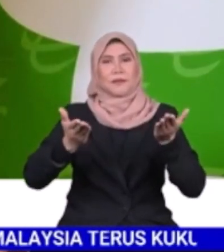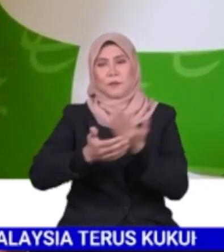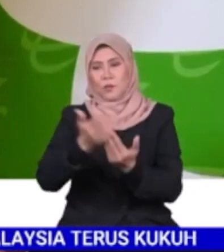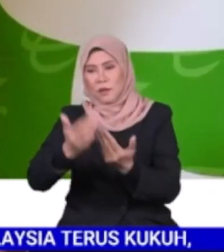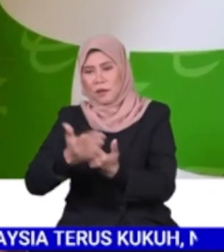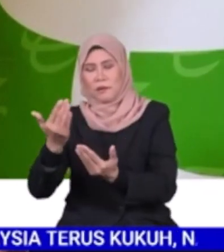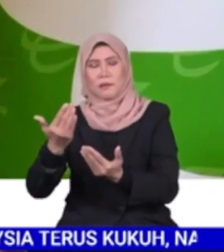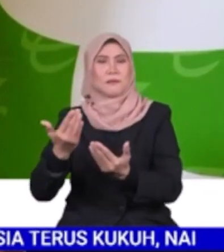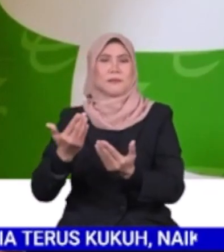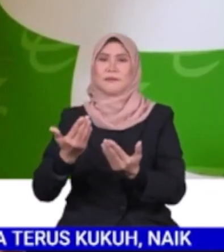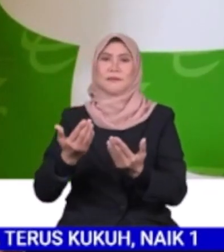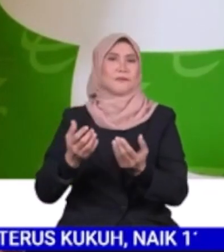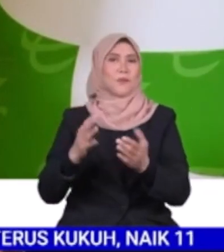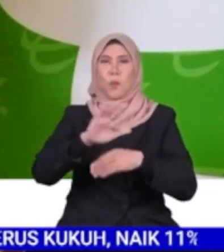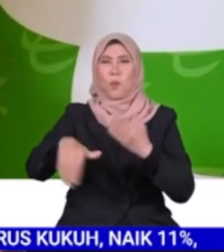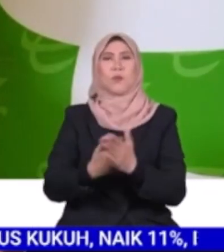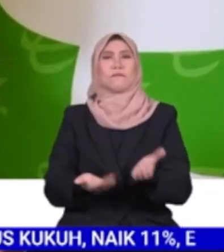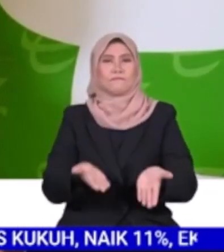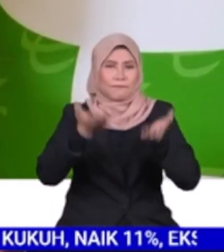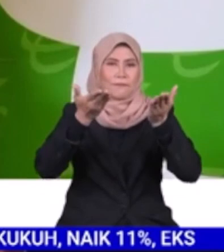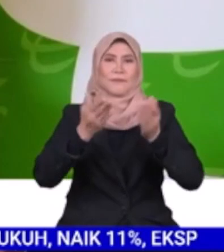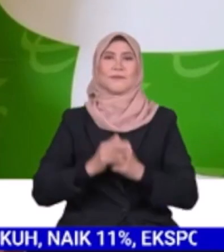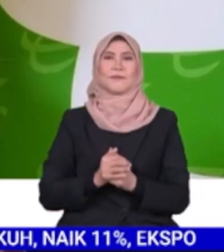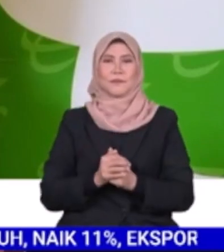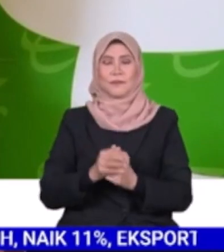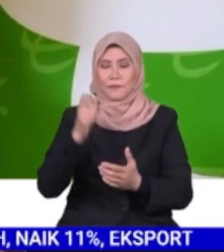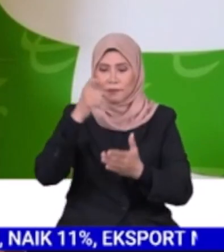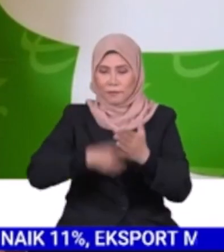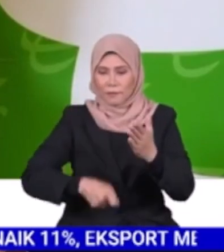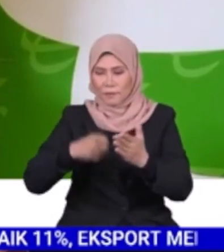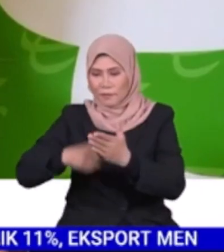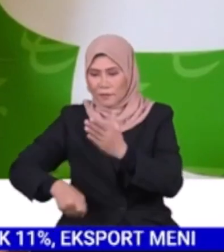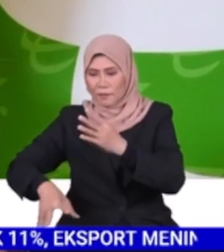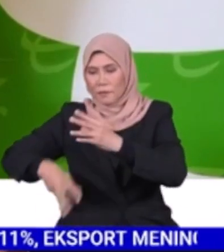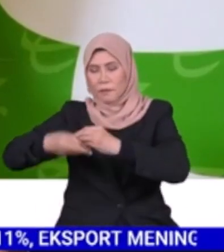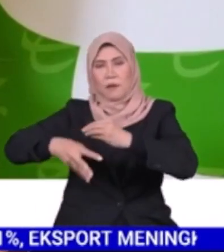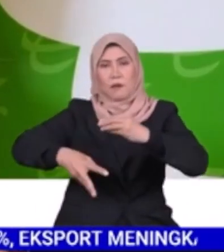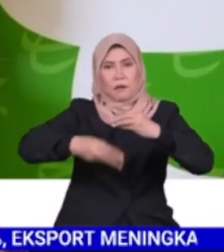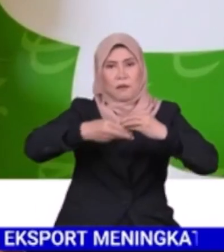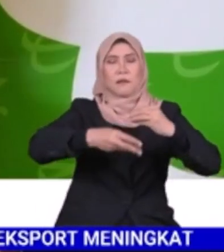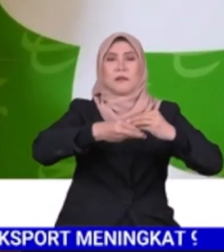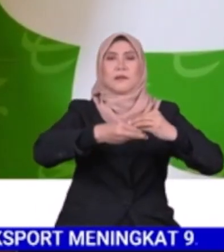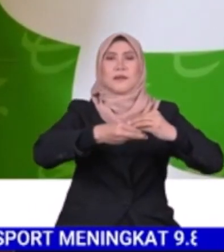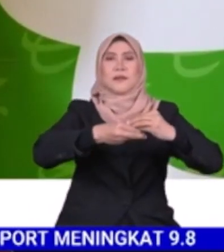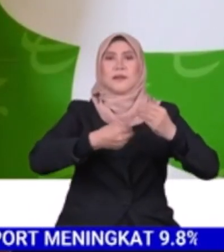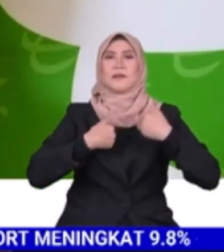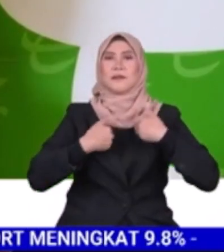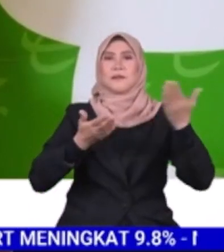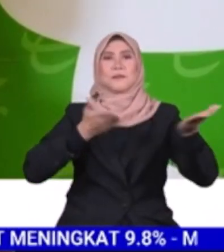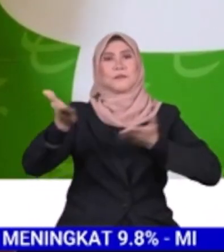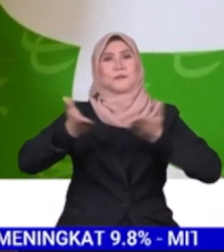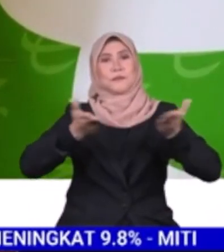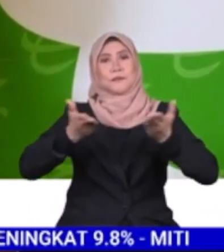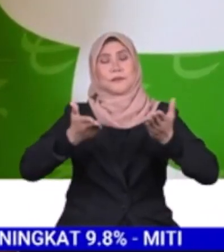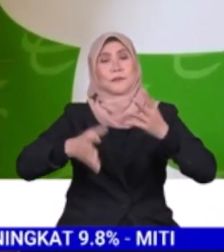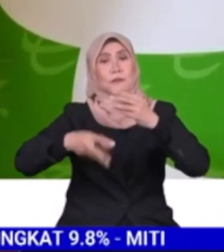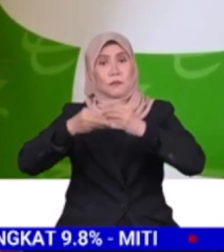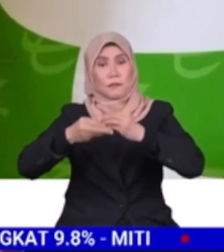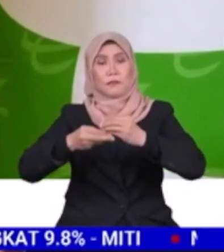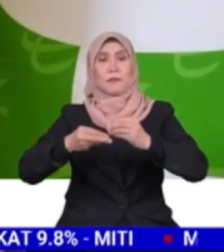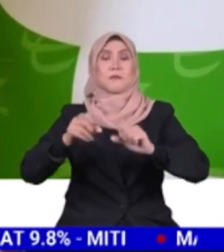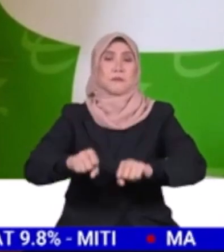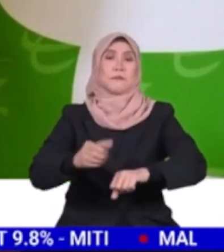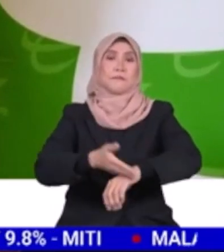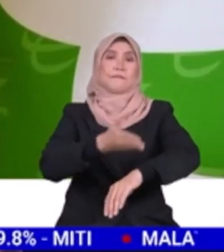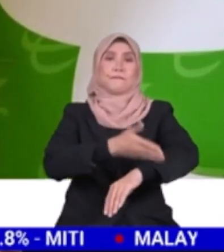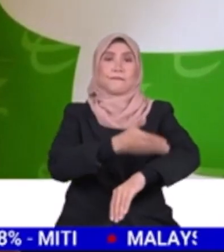kemudahan-kemudahan kita dan seterusnya beberapa cas-cas tambahan Aldi Kirana ada peringatan-peringatan tambahan dan ditambah